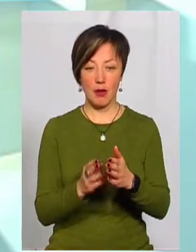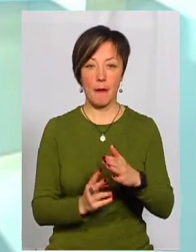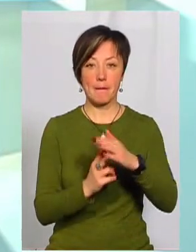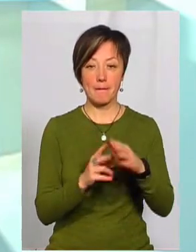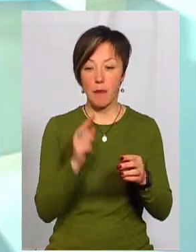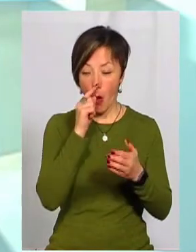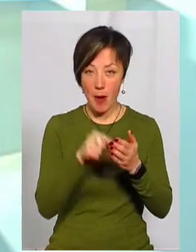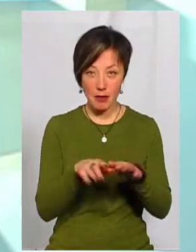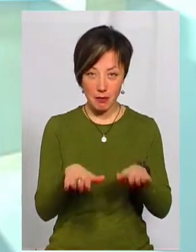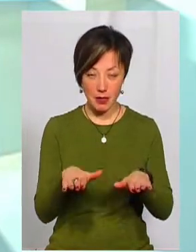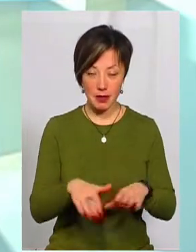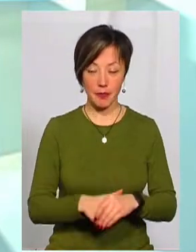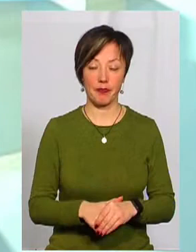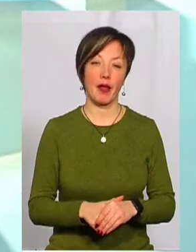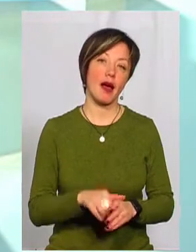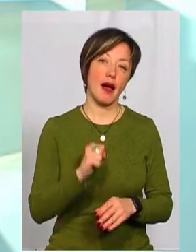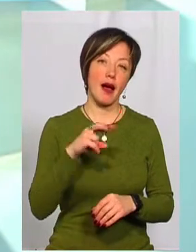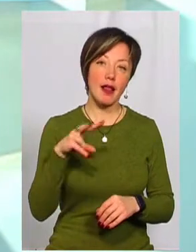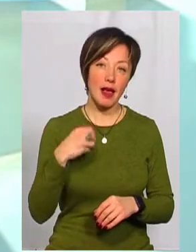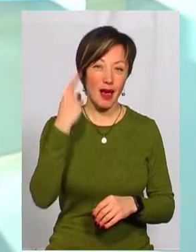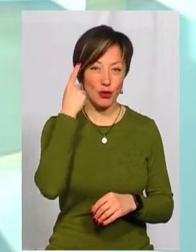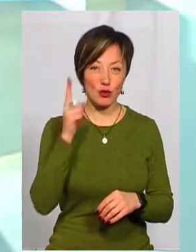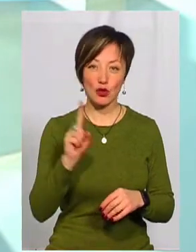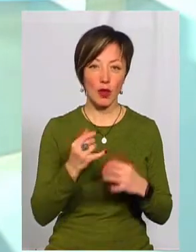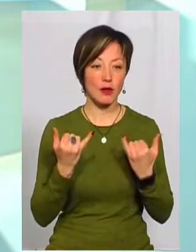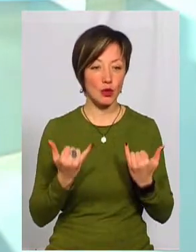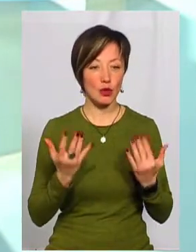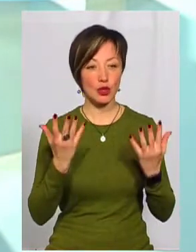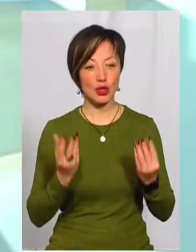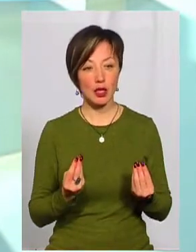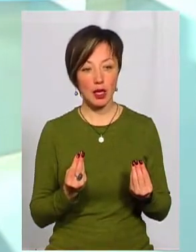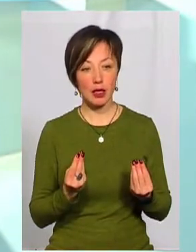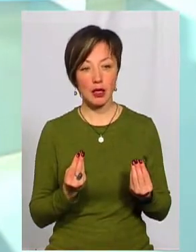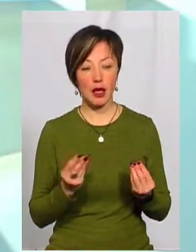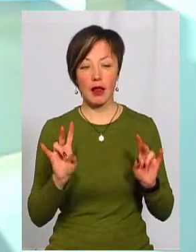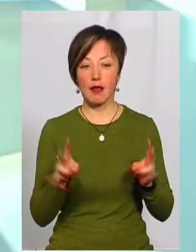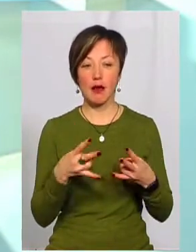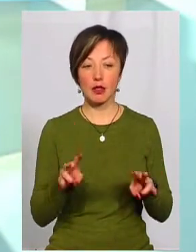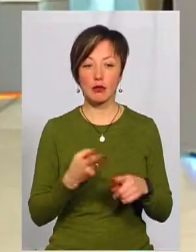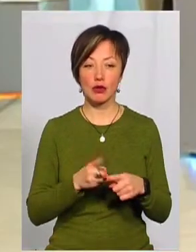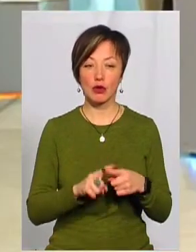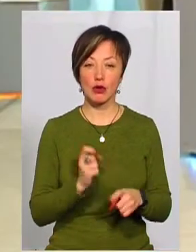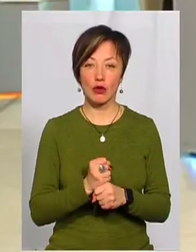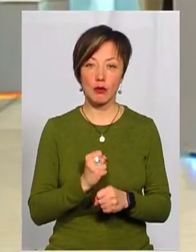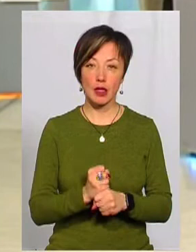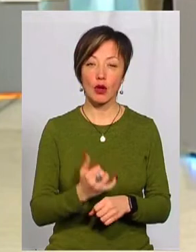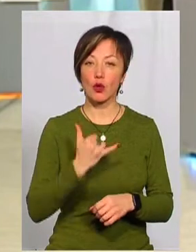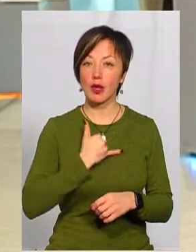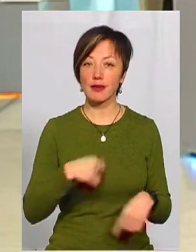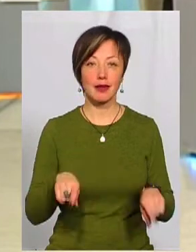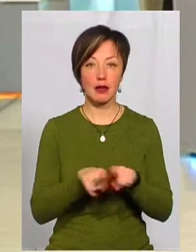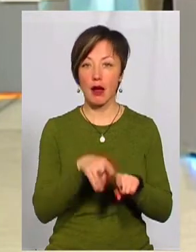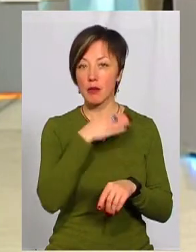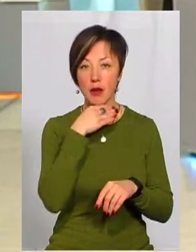в контактну мережу. Але я думаю, що на сьогоднішній день не потрібно цього робити. В нас не